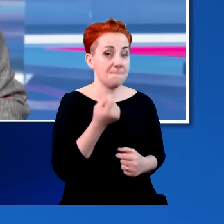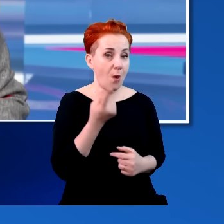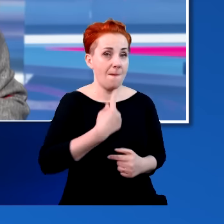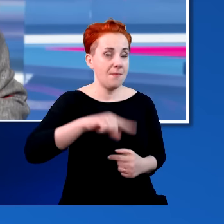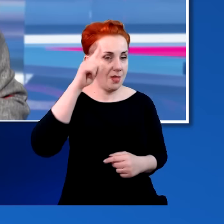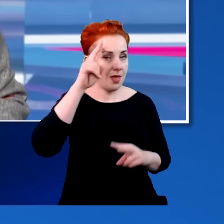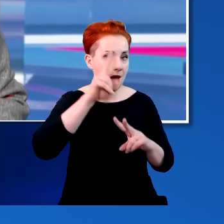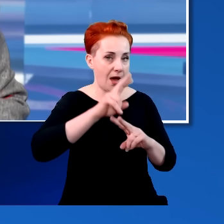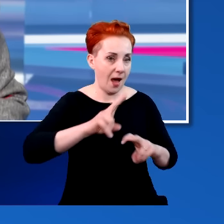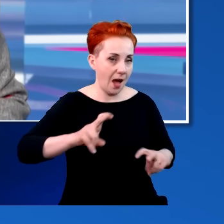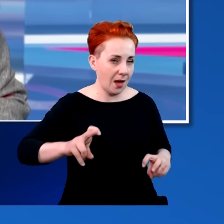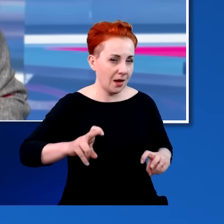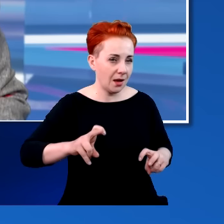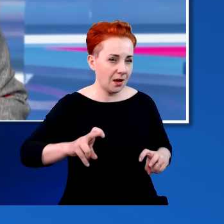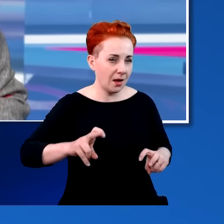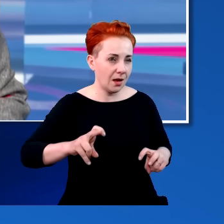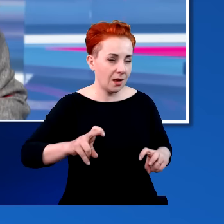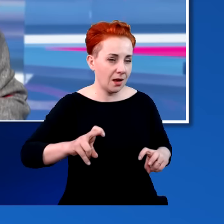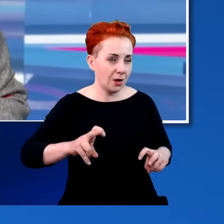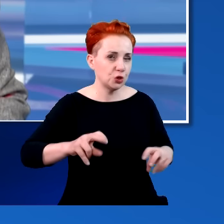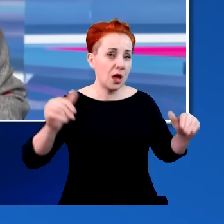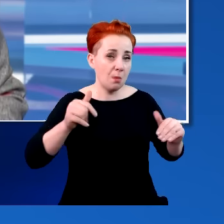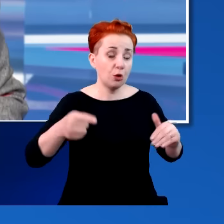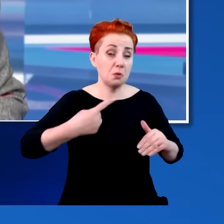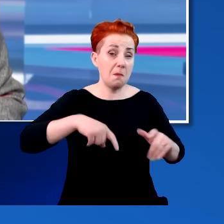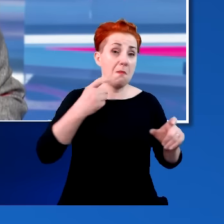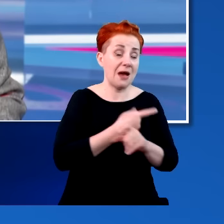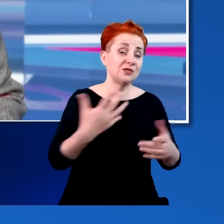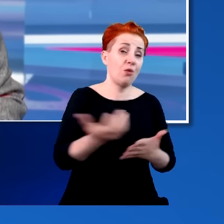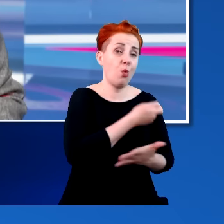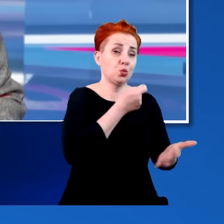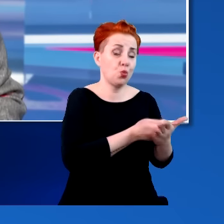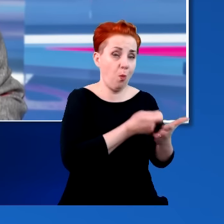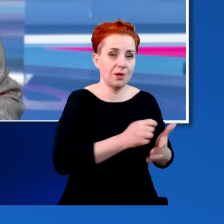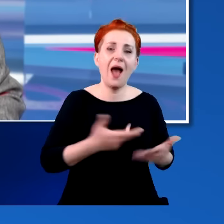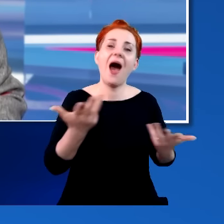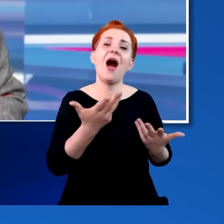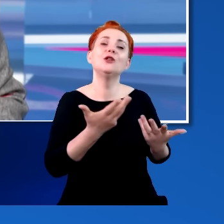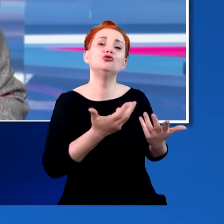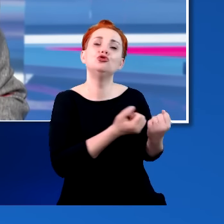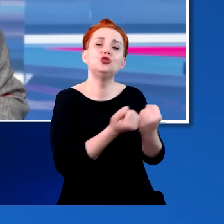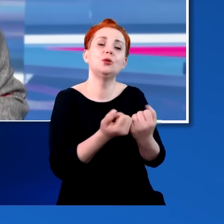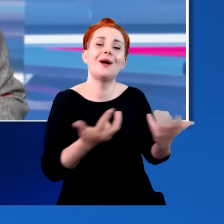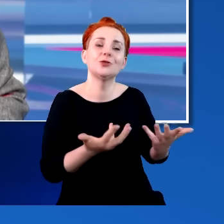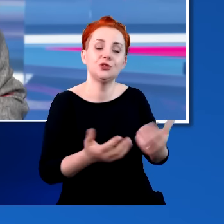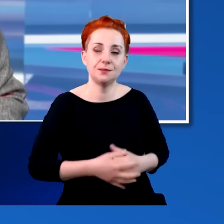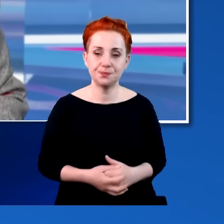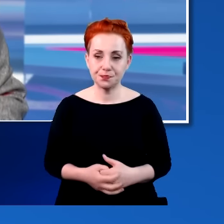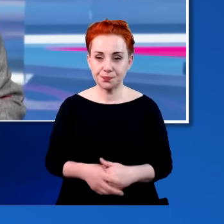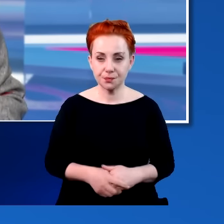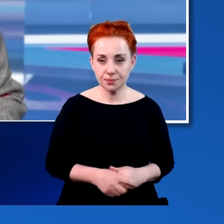jest kwestia interwencyjnego skupu. Premier to zapowiedział, że jest możliwość... A gdzie państwo to będą przetrzymywać? Rządowych